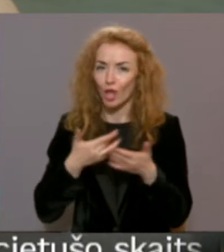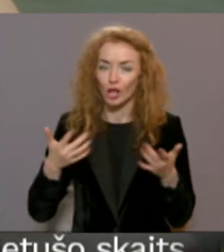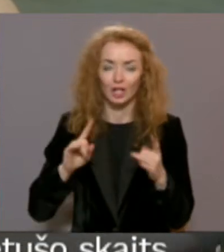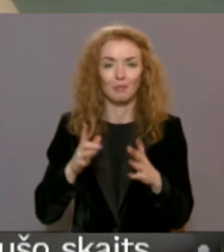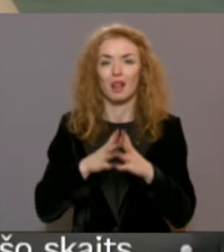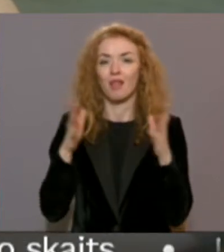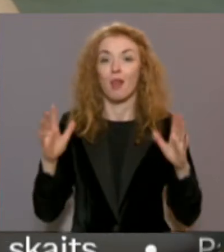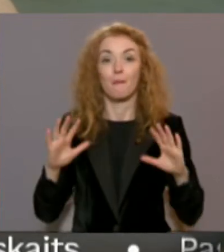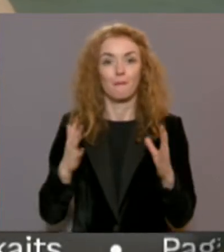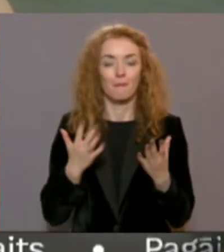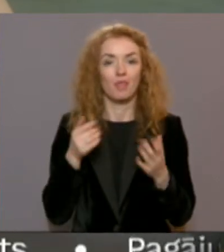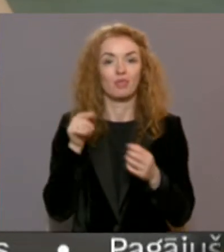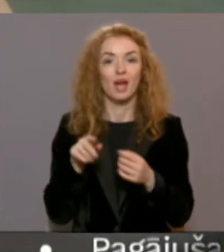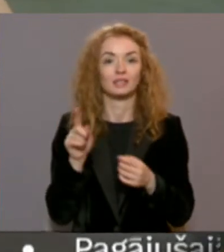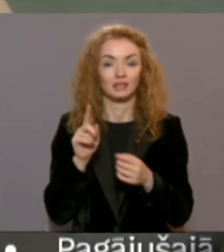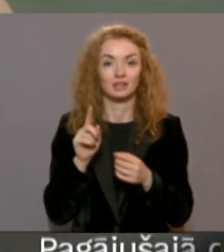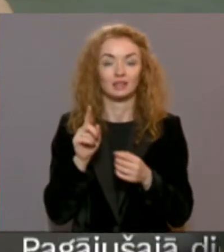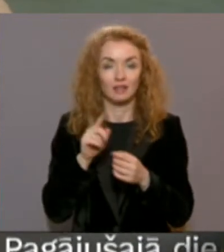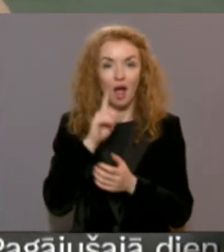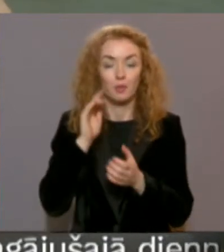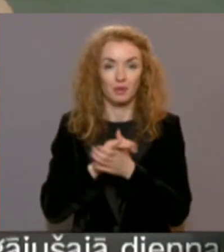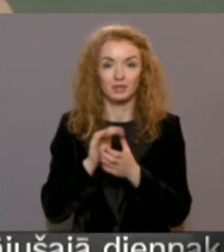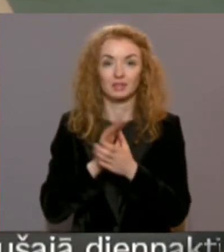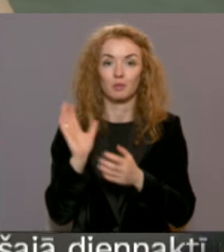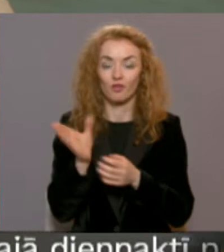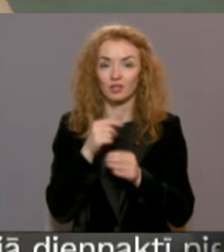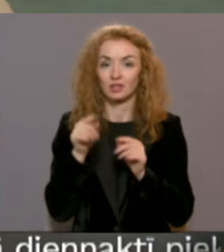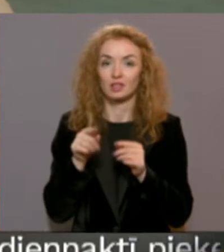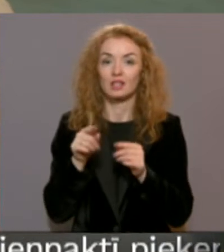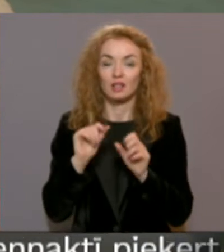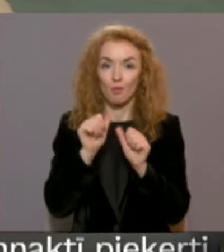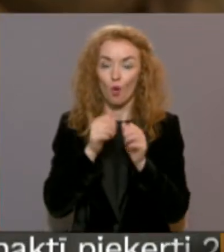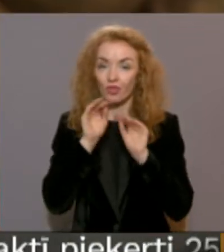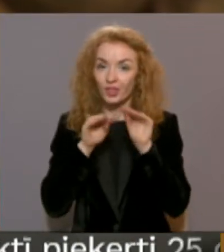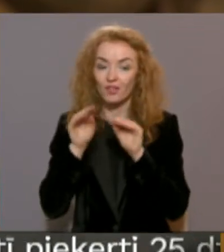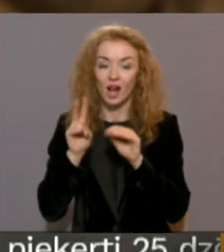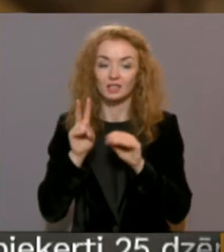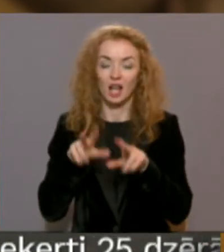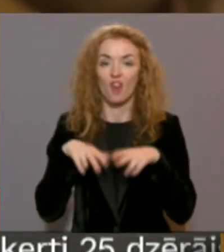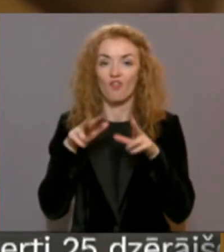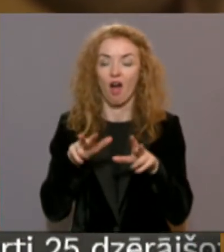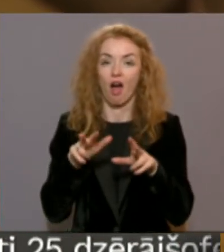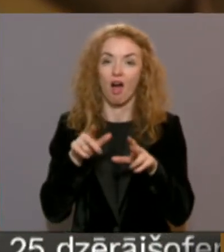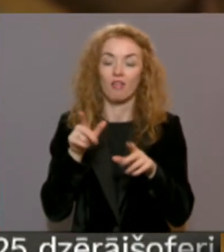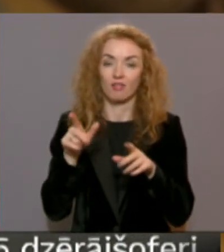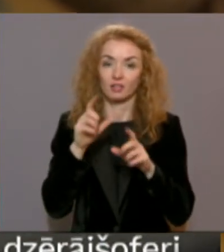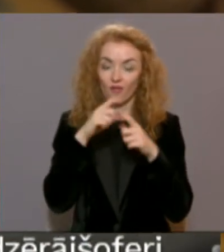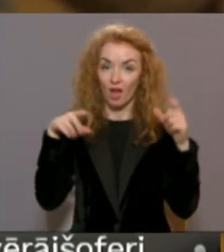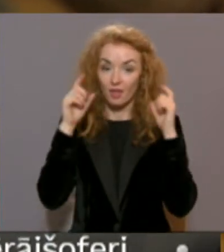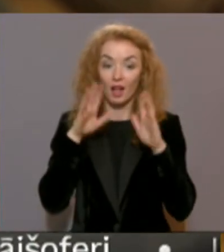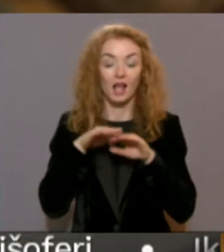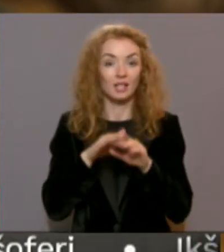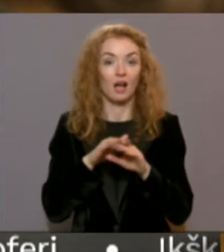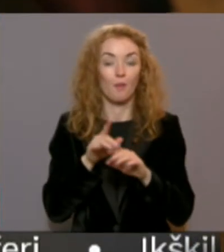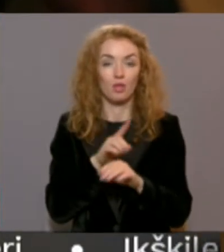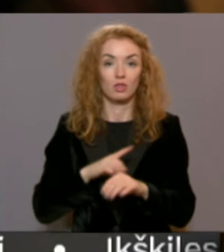liela, bet tas ir, tur ir atpazīstami visi tie motīvi, kas ir lielvārdas vainagā. Ar mērķi saglabāt lielvārdas tautas